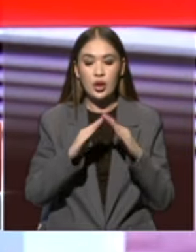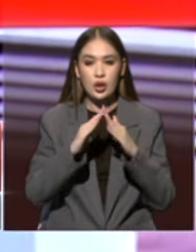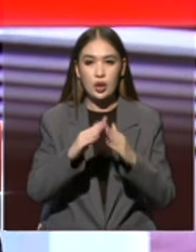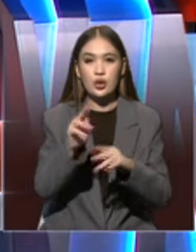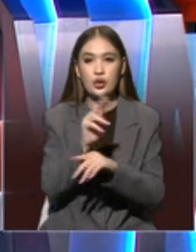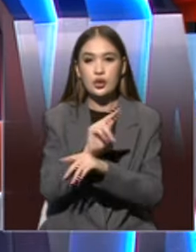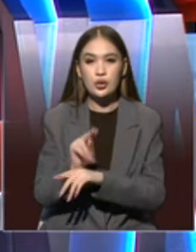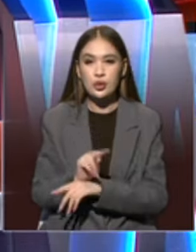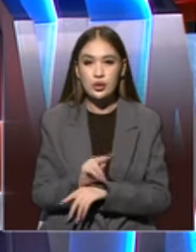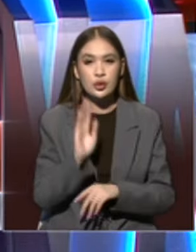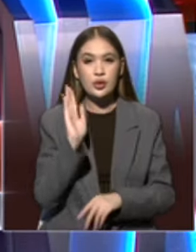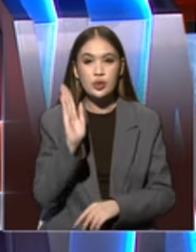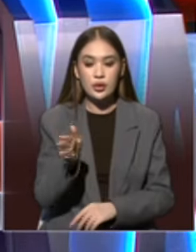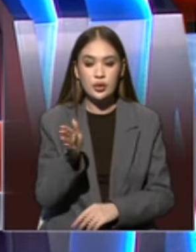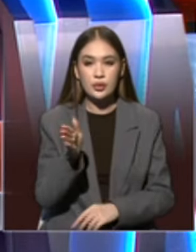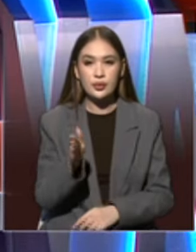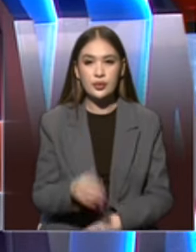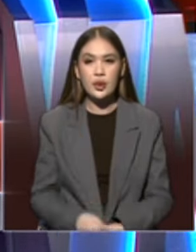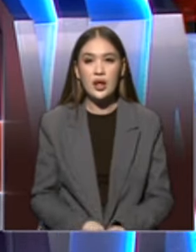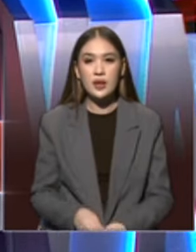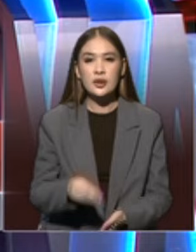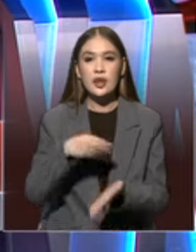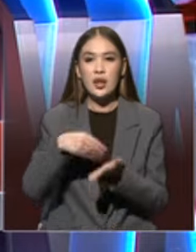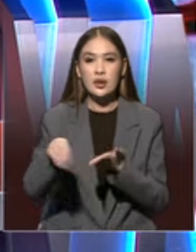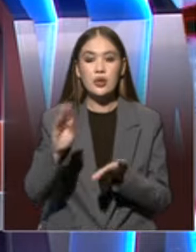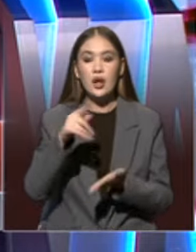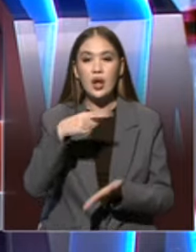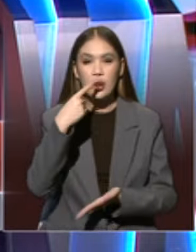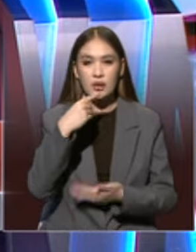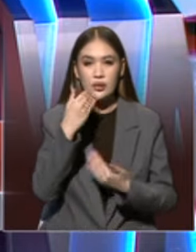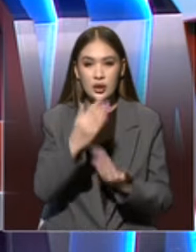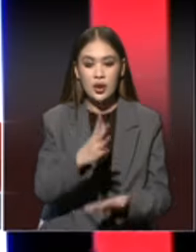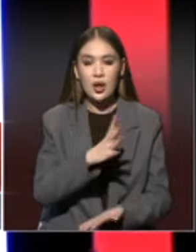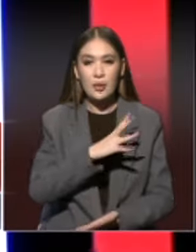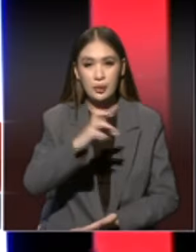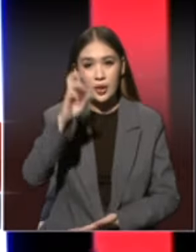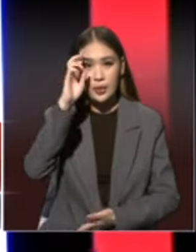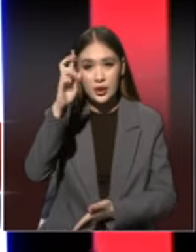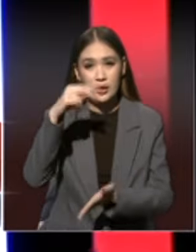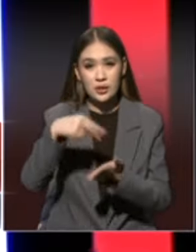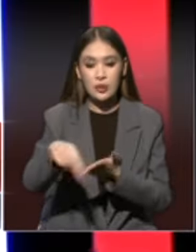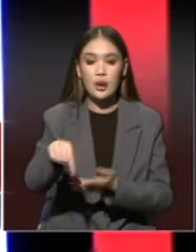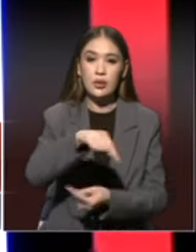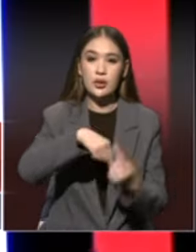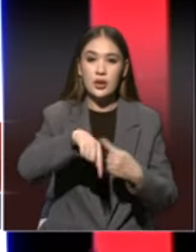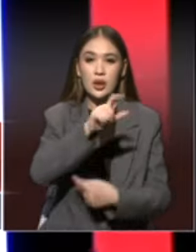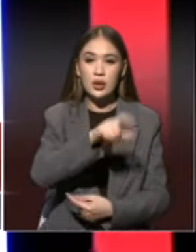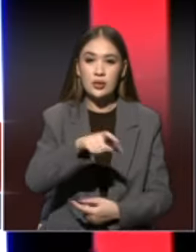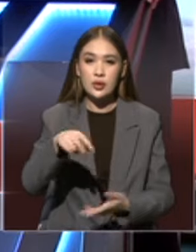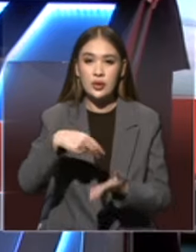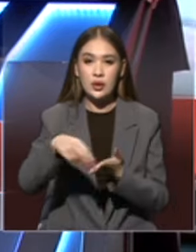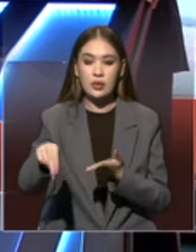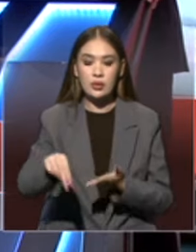жөндеуден өтеді. Сатып алады дедіңіз ғой. Кім сатып алып береді оны? Мемлекет па, жоқ әлде кәсіпкерлер ма? Мемлекет сатып алады.